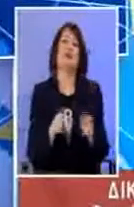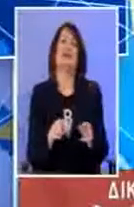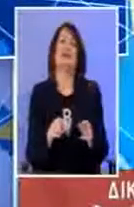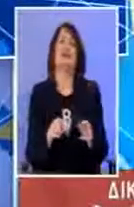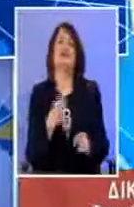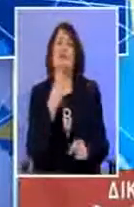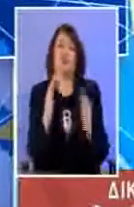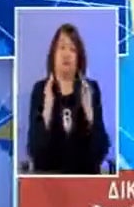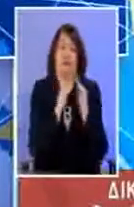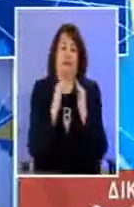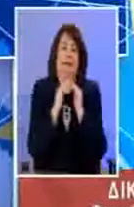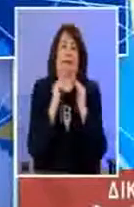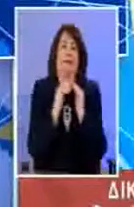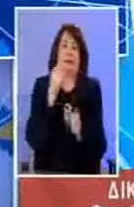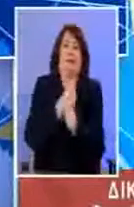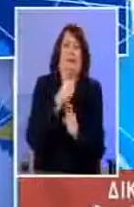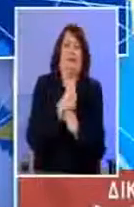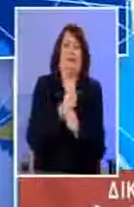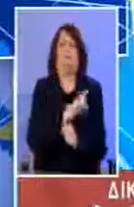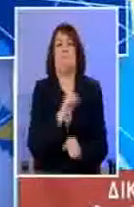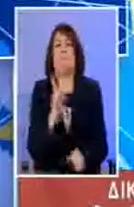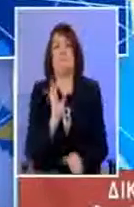ένα σπίτι, σε ένα χώρο